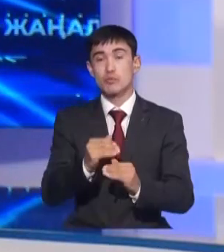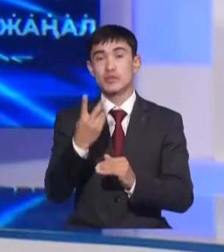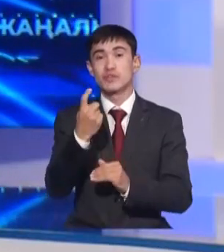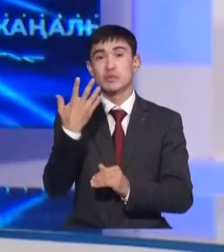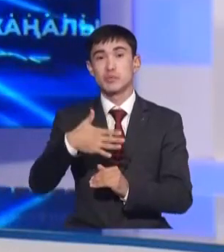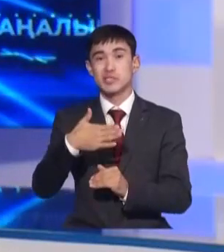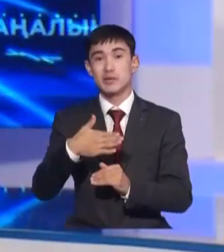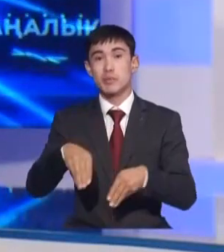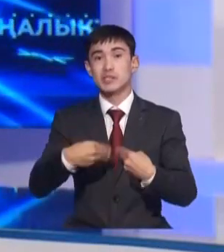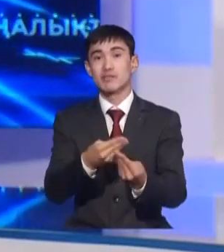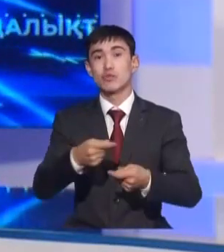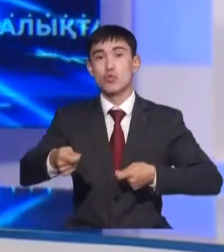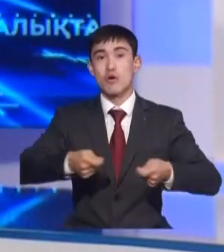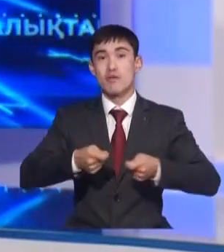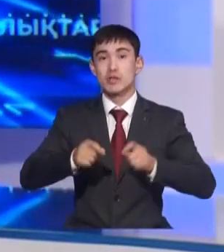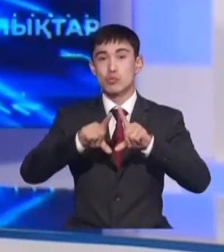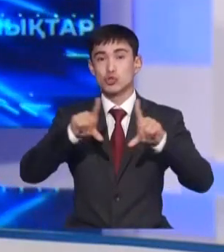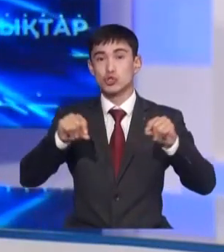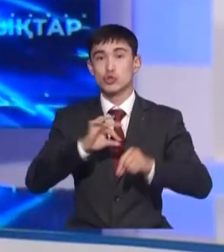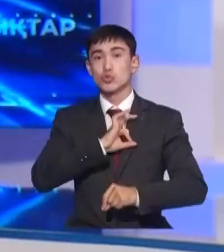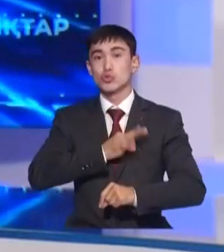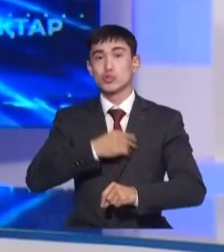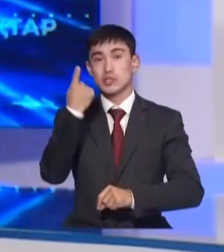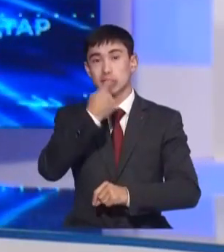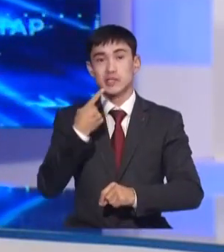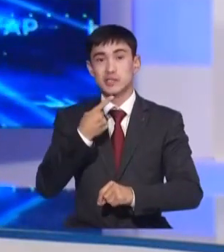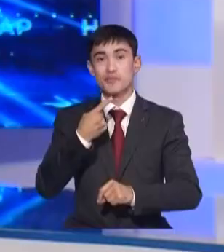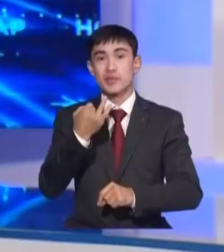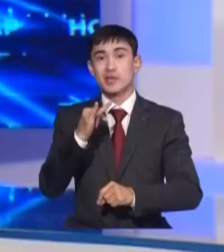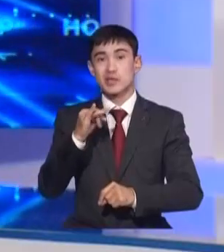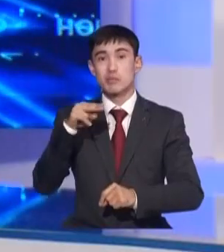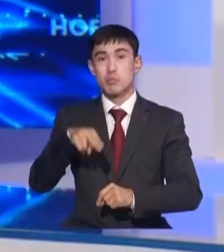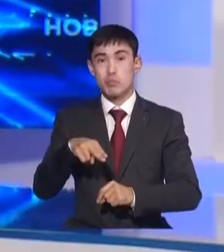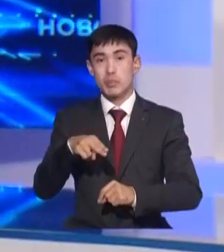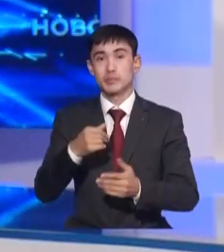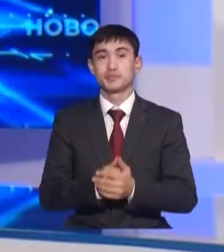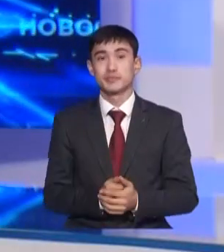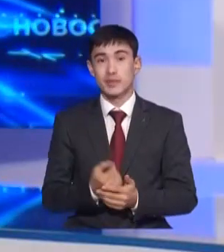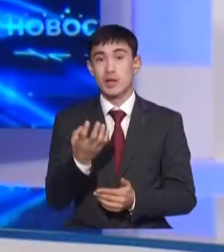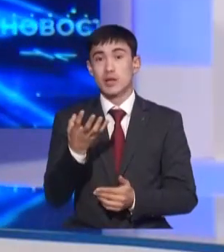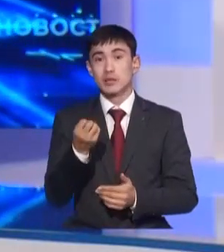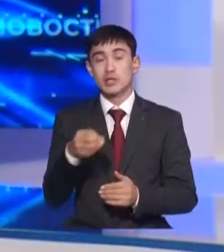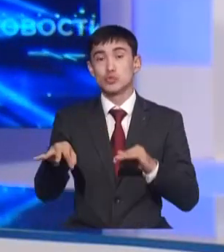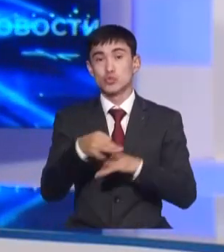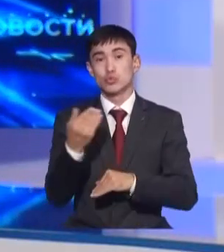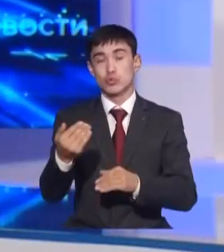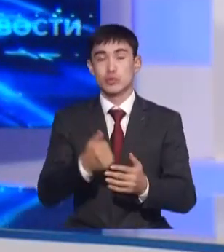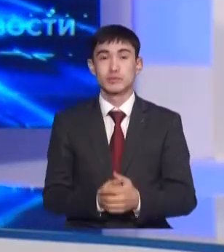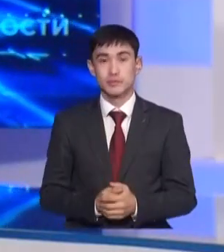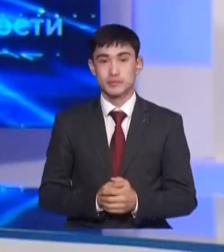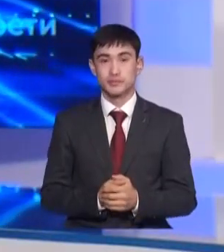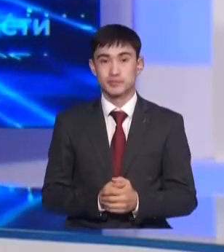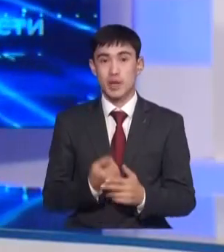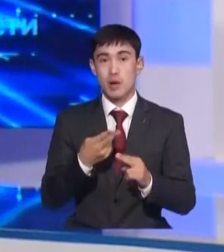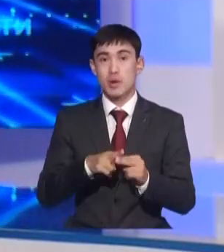формы 250 представляется руководителями, учредителями юридических лиц, индивидуальными предпринимателями, а также